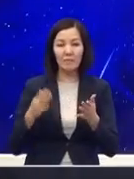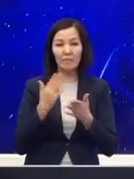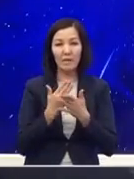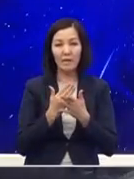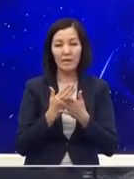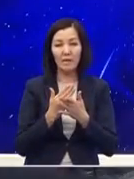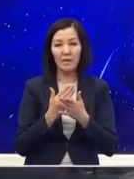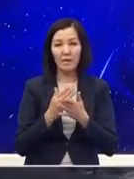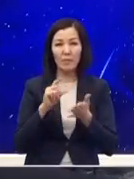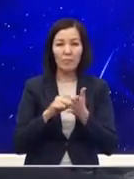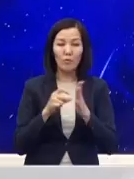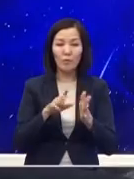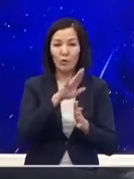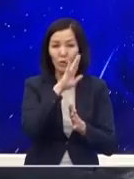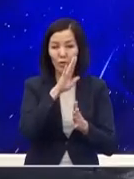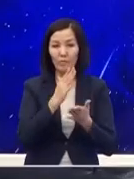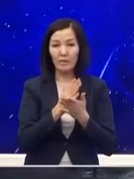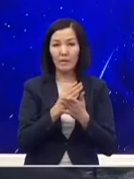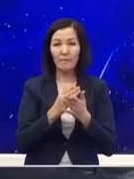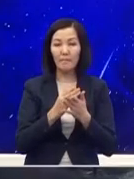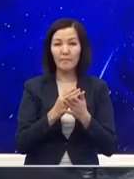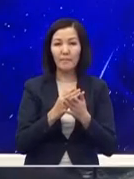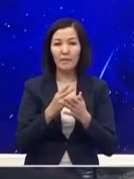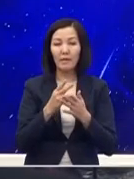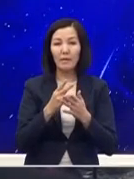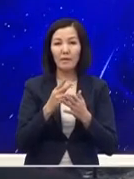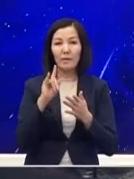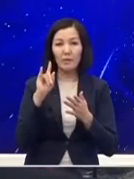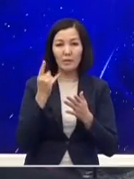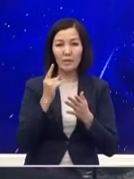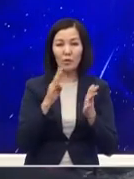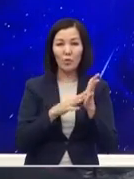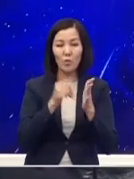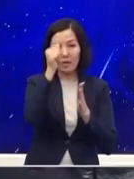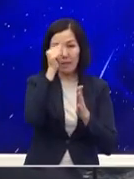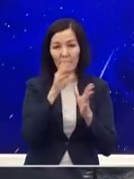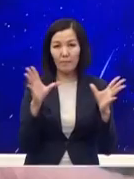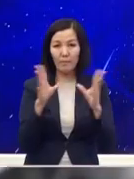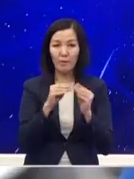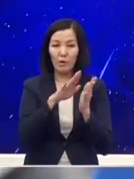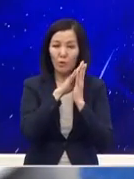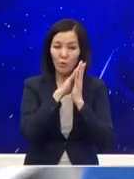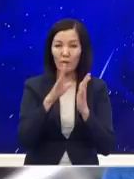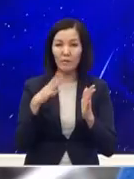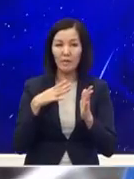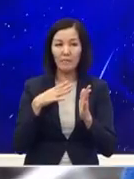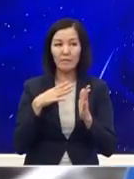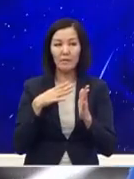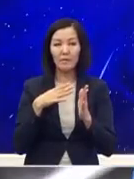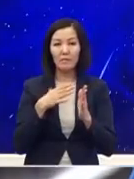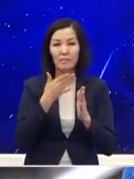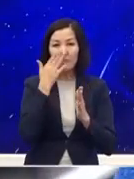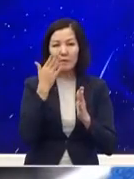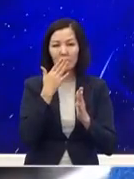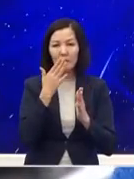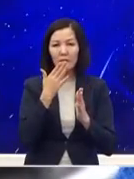мына жак бөлмөдө уктап жаткан. Мен аргы бөлмөдө кичинтайым мен 9 айлык балам мен уктап жатканбыз. Балам дискин десем